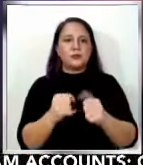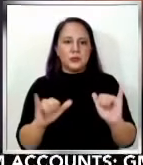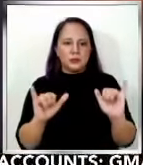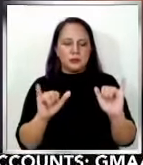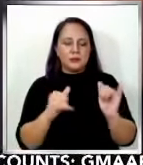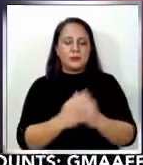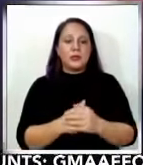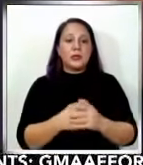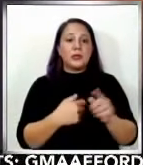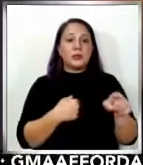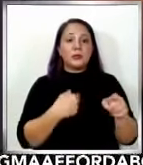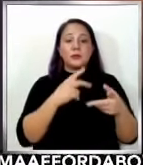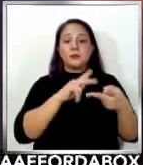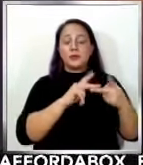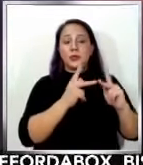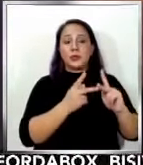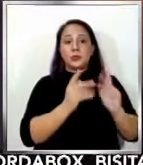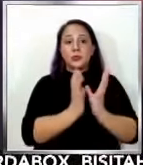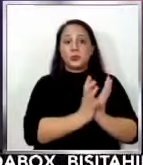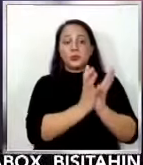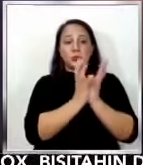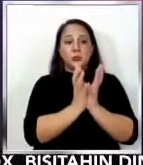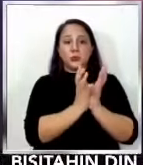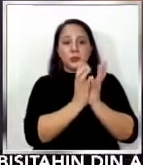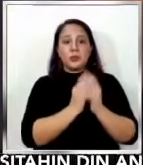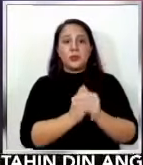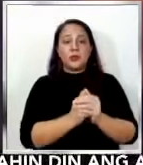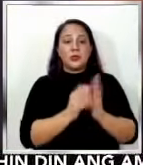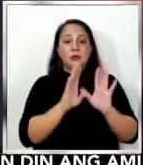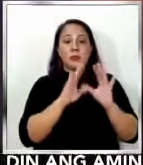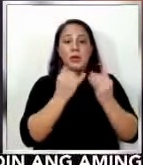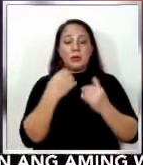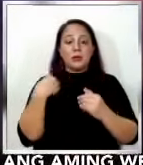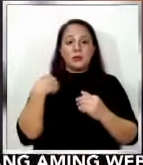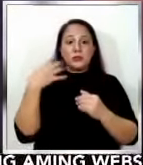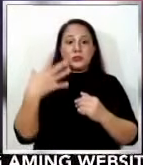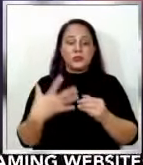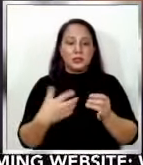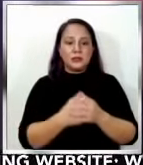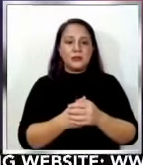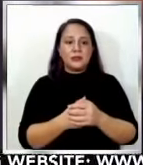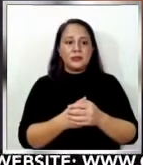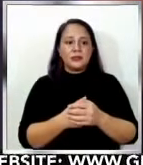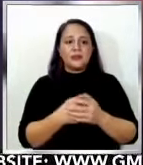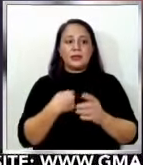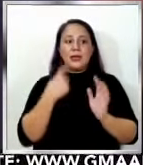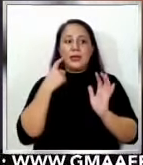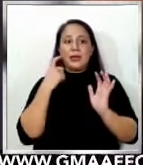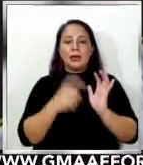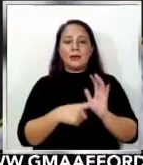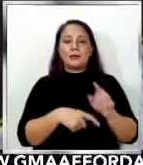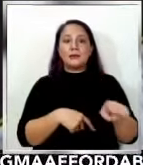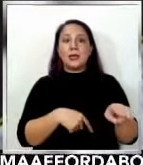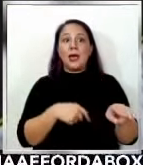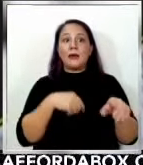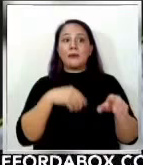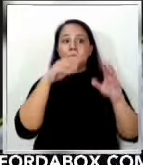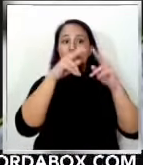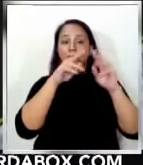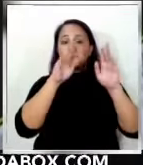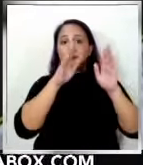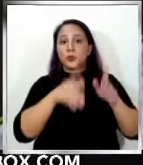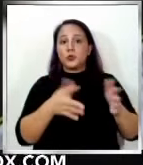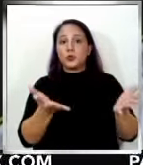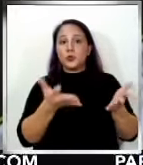nating partner sa community, yung isang barangay official, siya yung nakapag-identify na, sir, may tao sa taas. Tinatayang